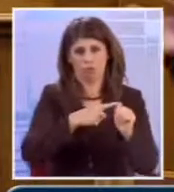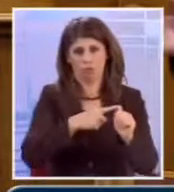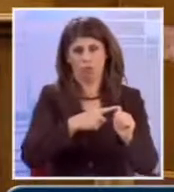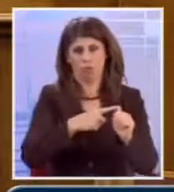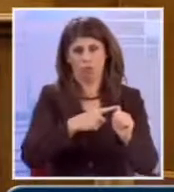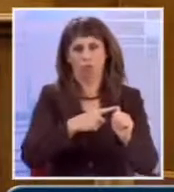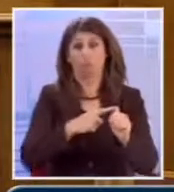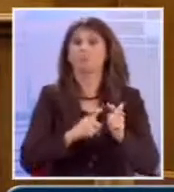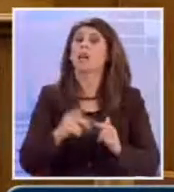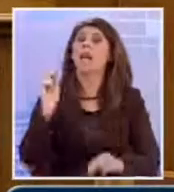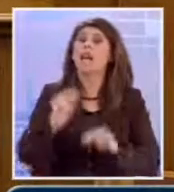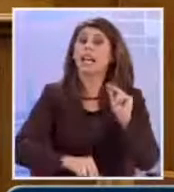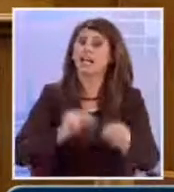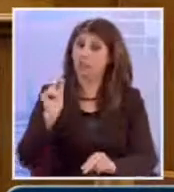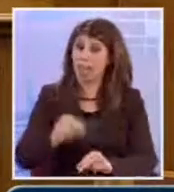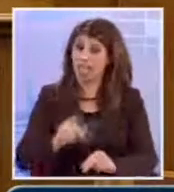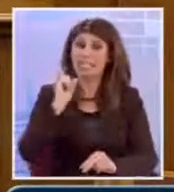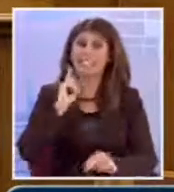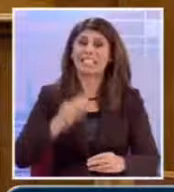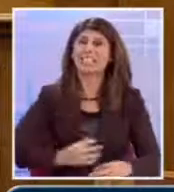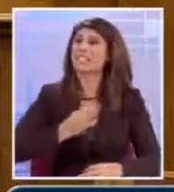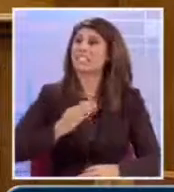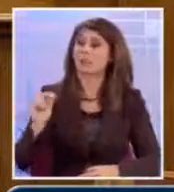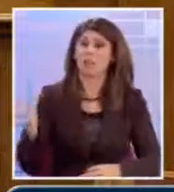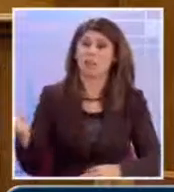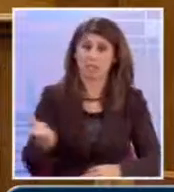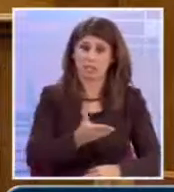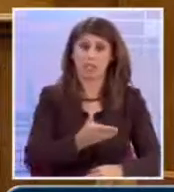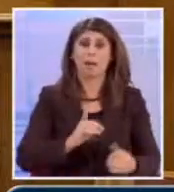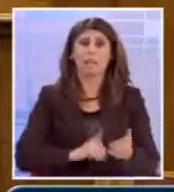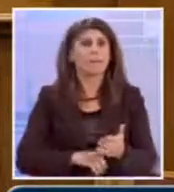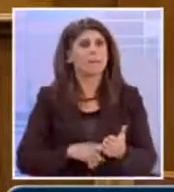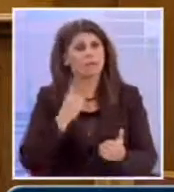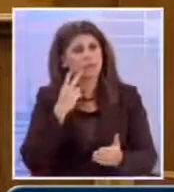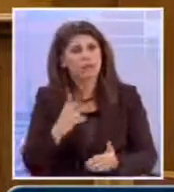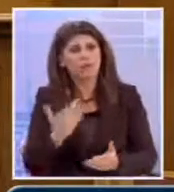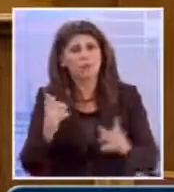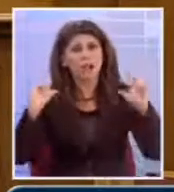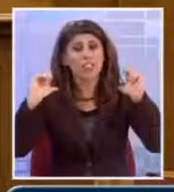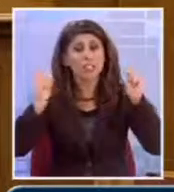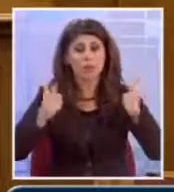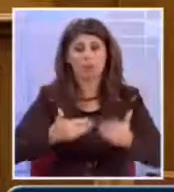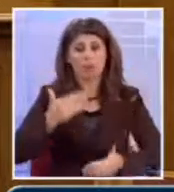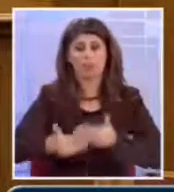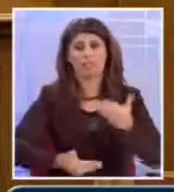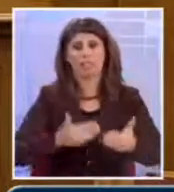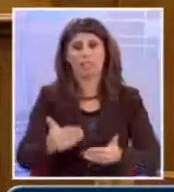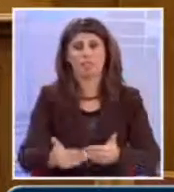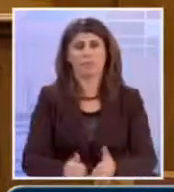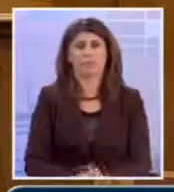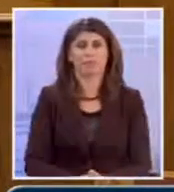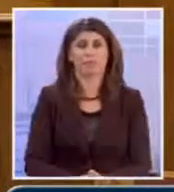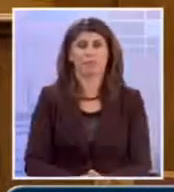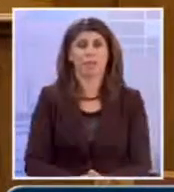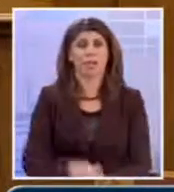Οι εκλογές, κυρίες και κύριοι συνάδελφοι, πρέπει να αντιμετωπίζονται ως μια δημοκρατική διαδικασία, μέσα